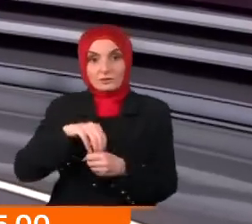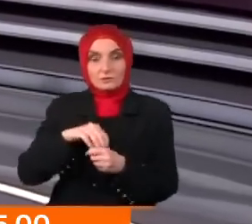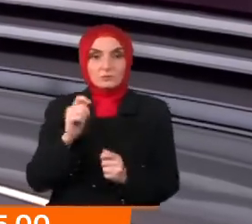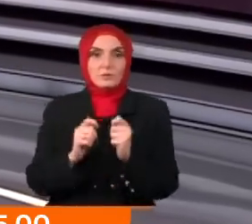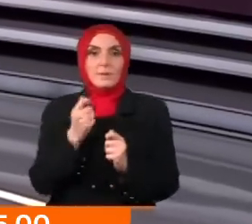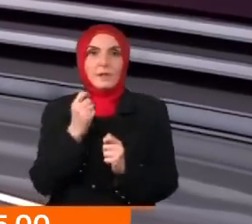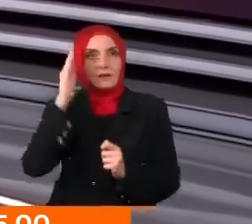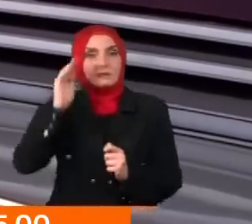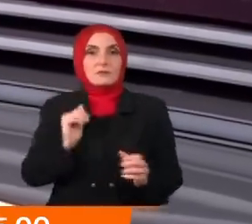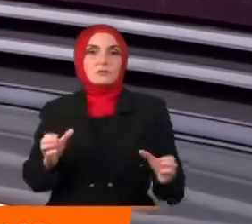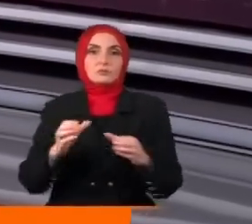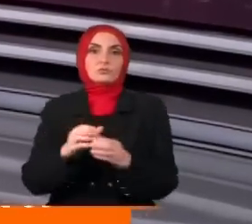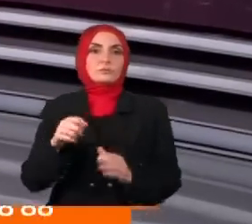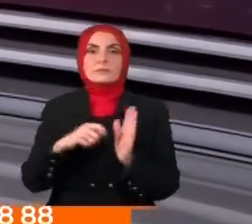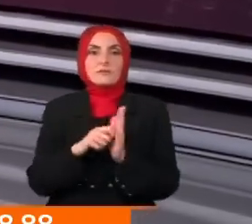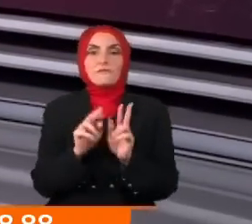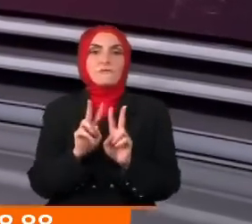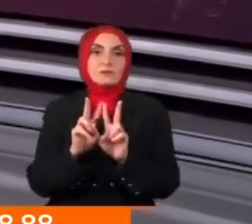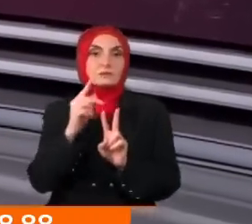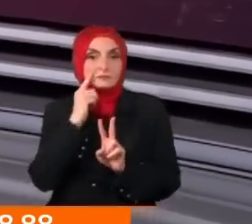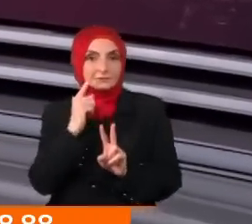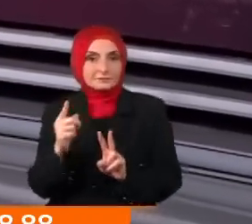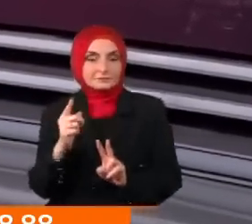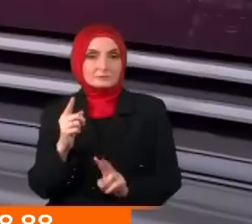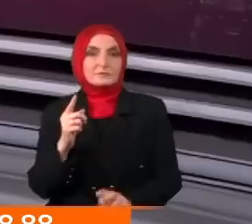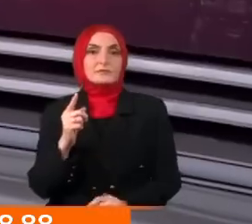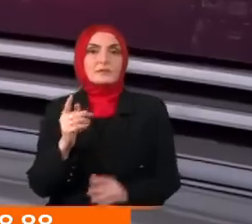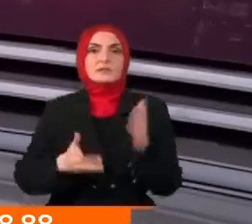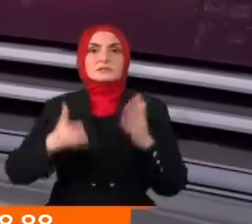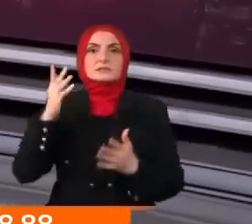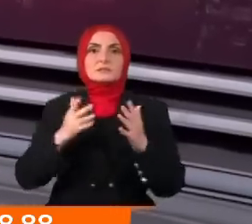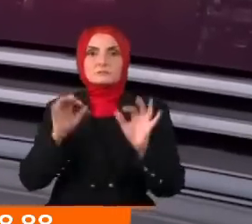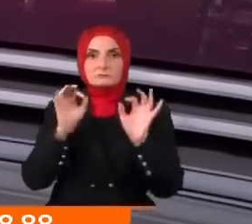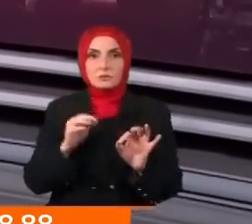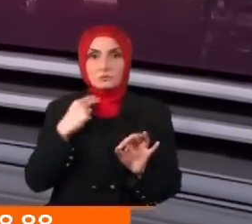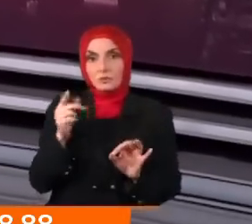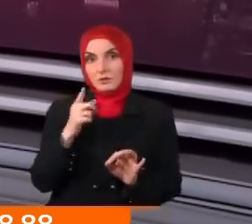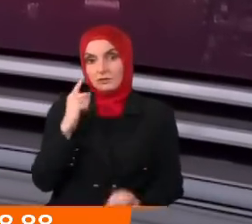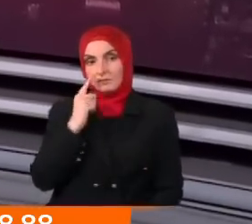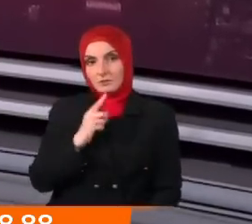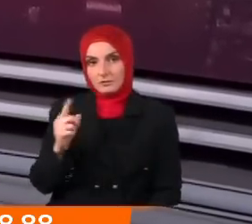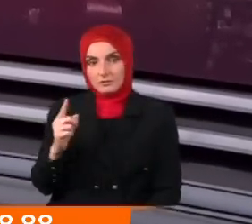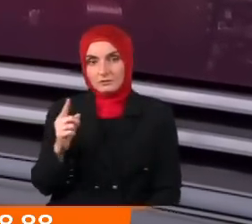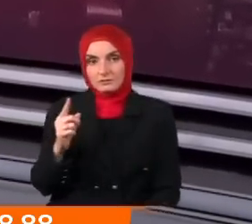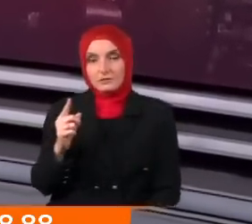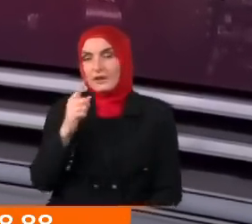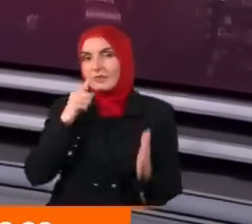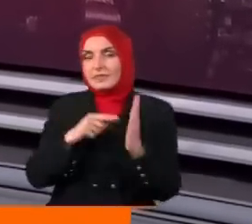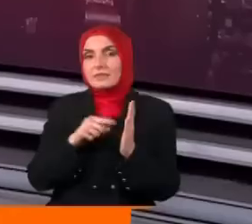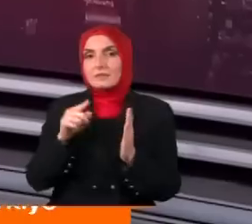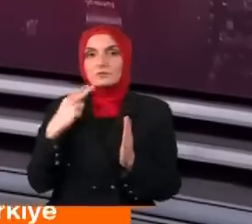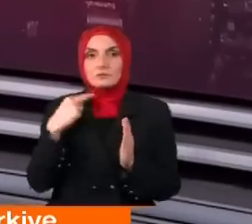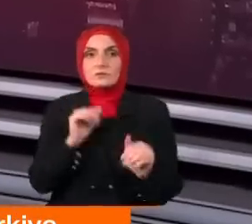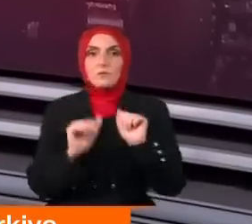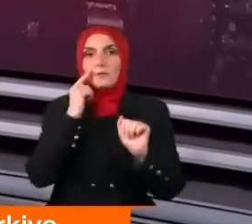Wagner, Moskova yönetimine isyan bayrağı açtı. Bir darbe kalkışması diyebiliriz buna. Grubun hedefinde Rusya Savunma Bakanı var. Rusya